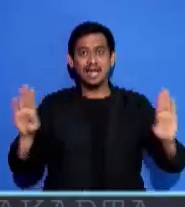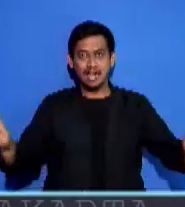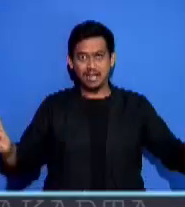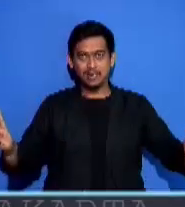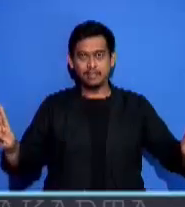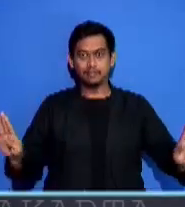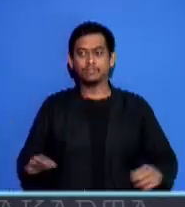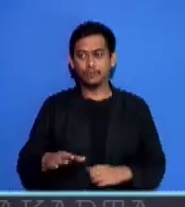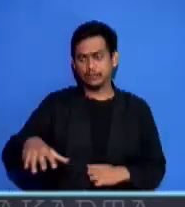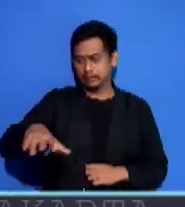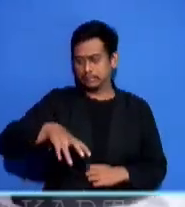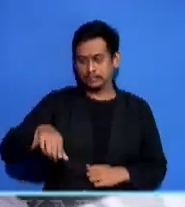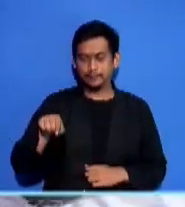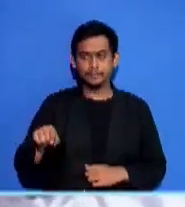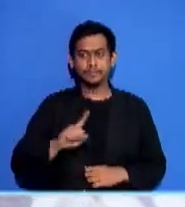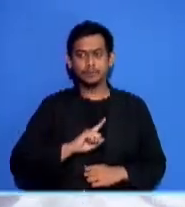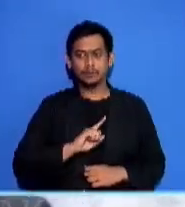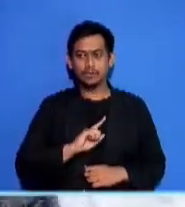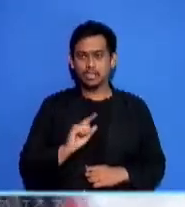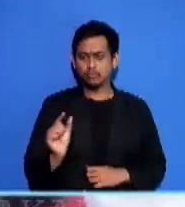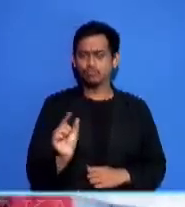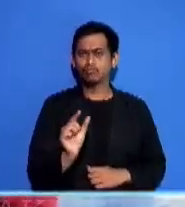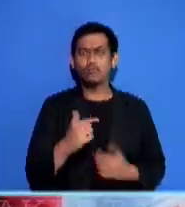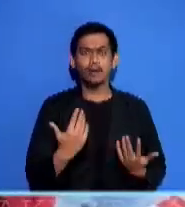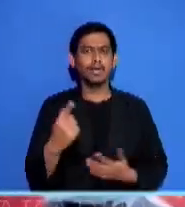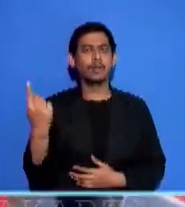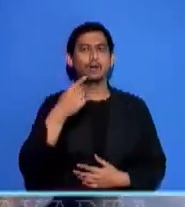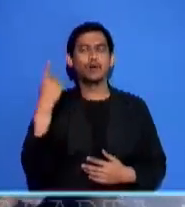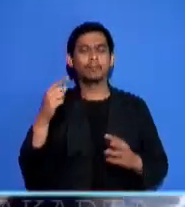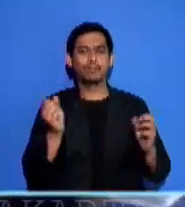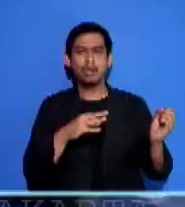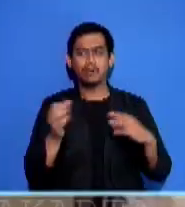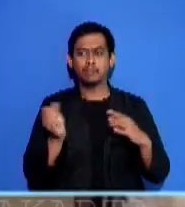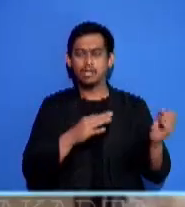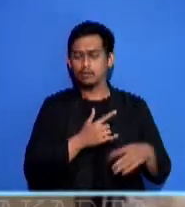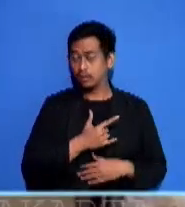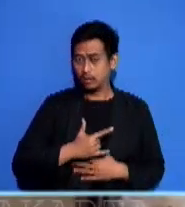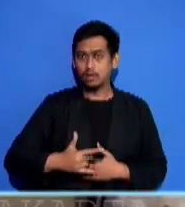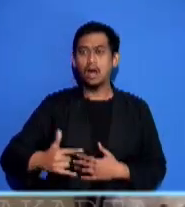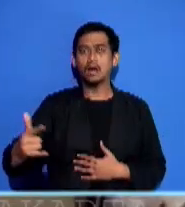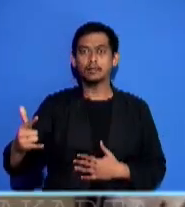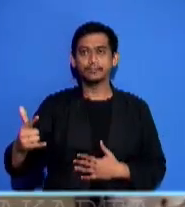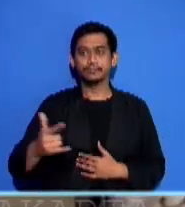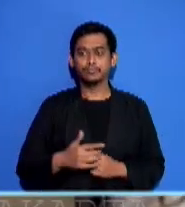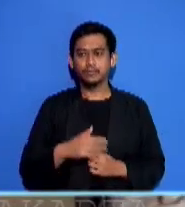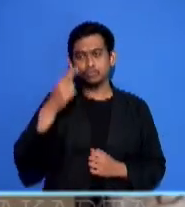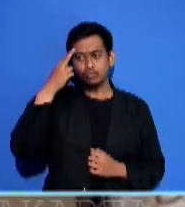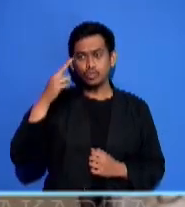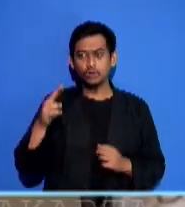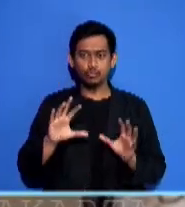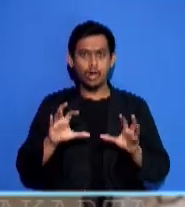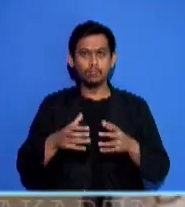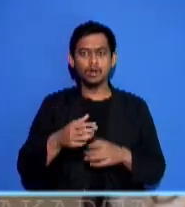terhadap wilayah privat terkait urusan publik debat capres cawapres harus tetap dilandasi rasionalitas baik bagi kelompok elit